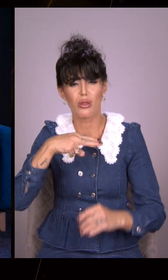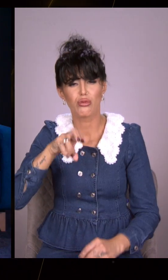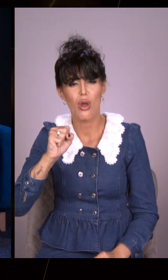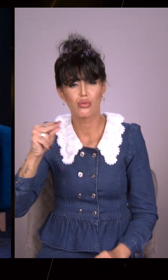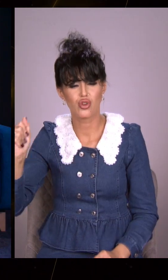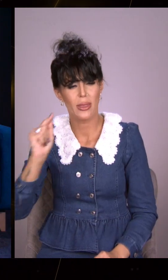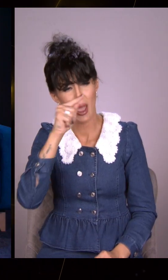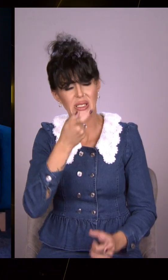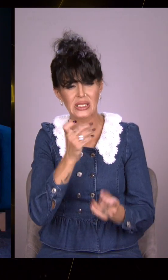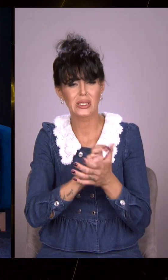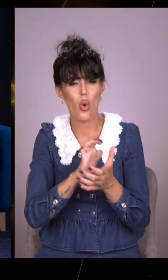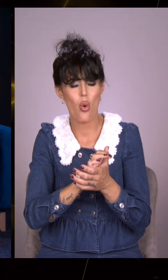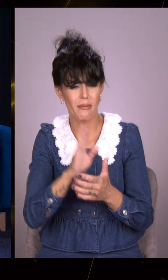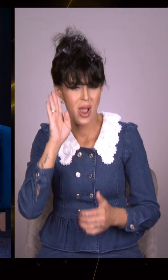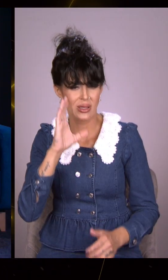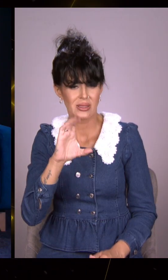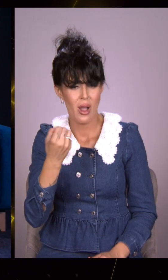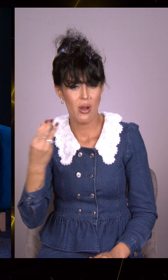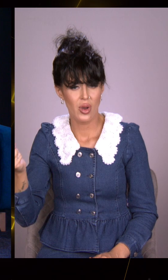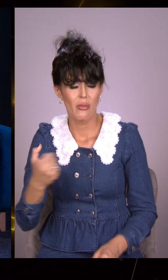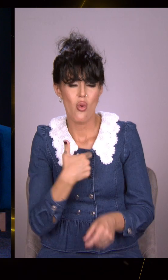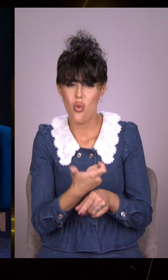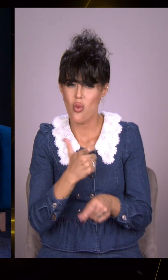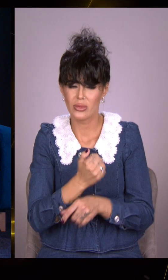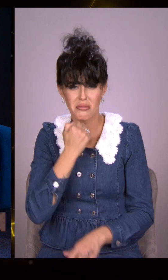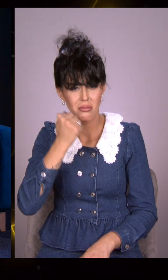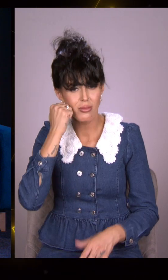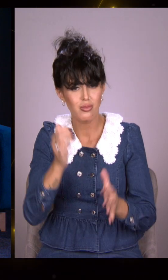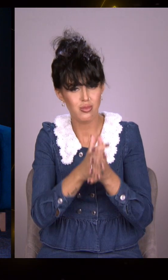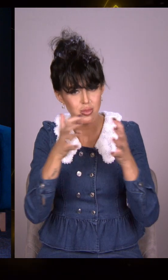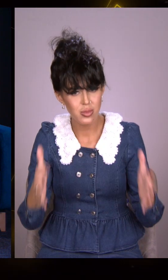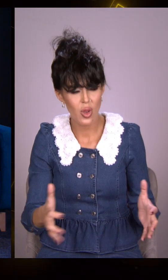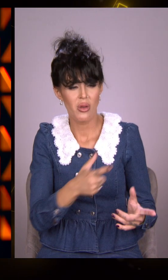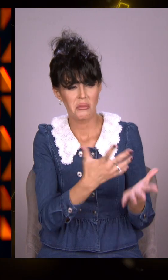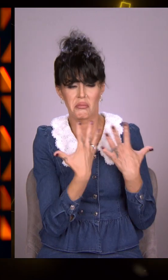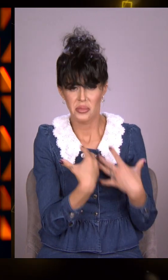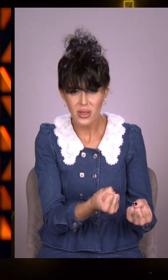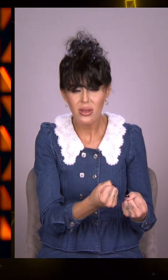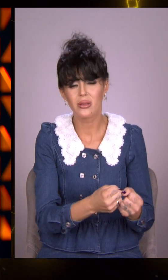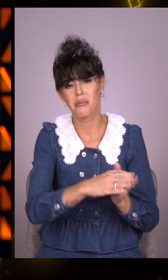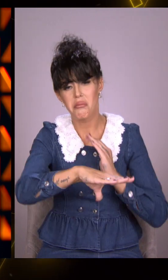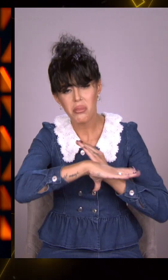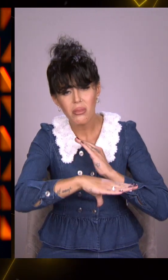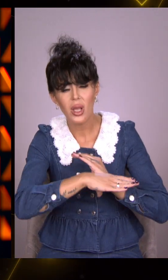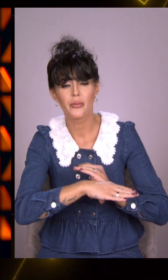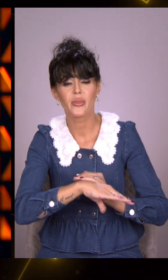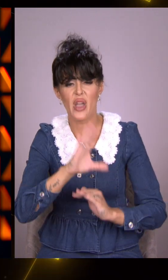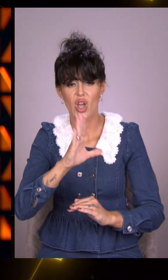знайомого, дід Саші. Дякувати йому, він нас приютив. Вночі